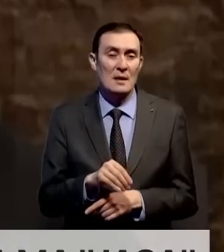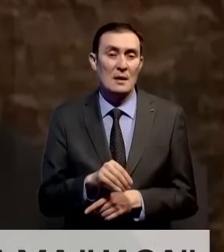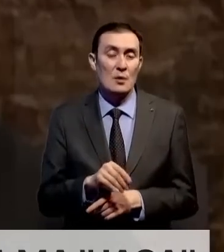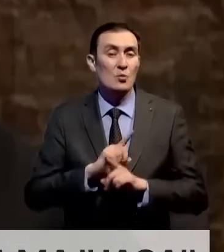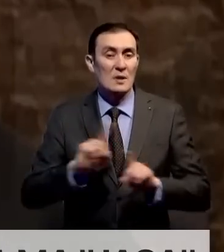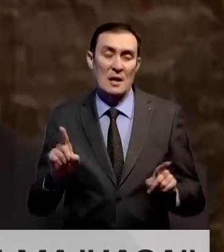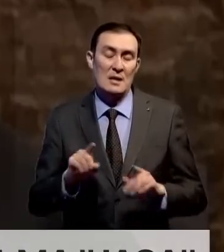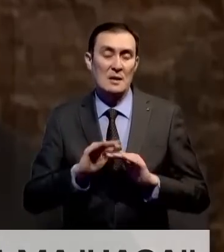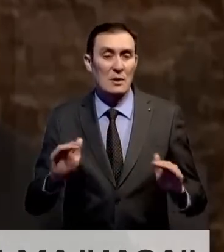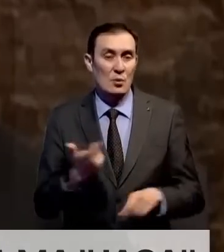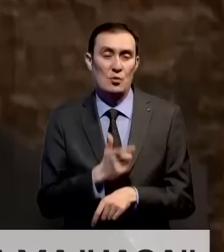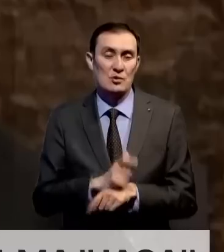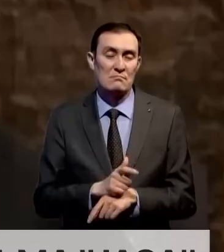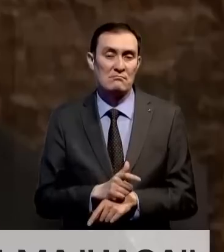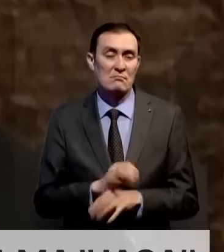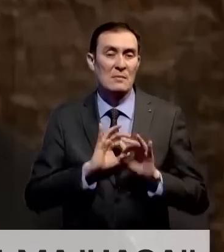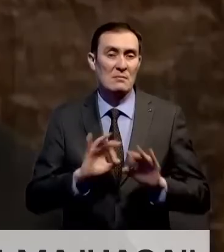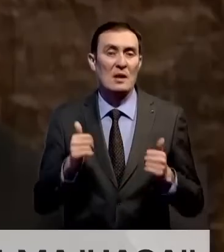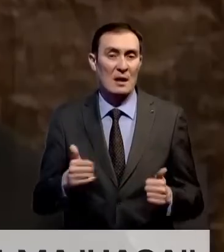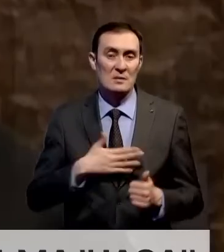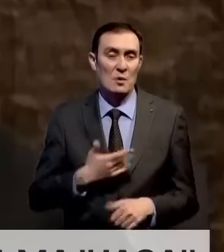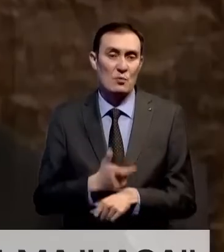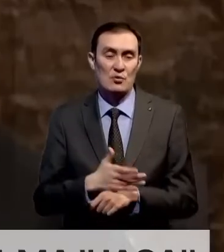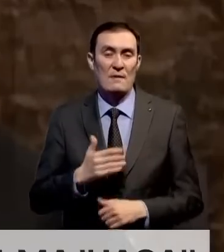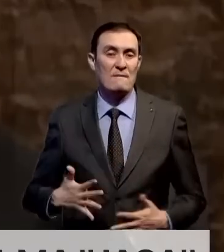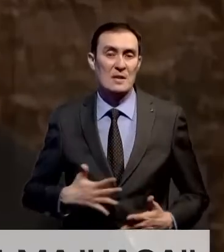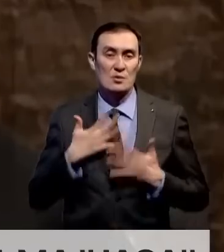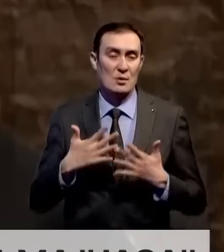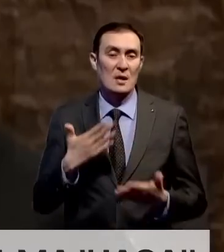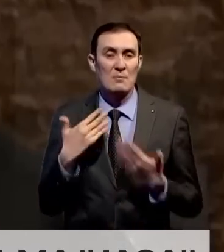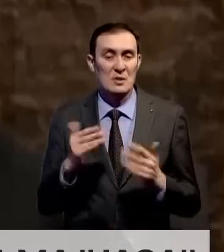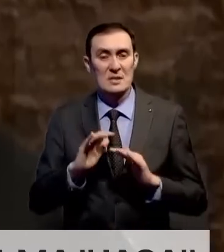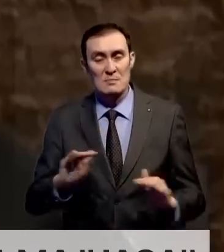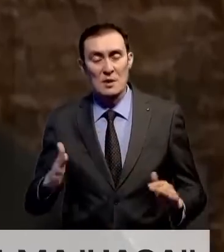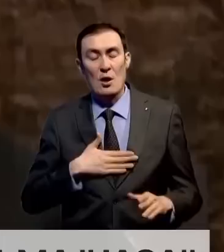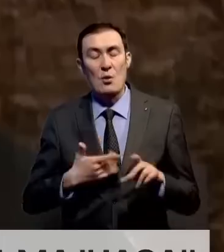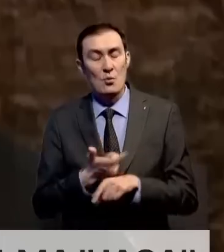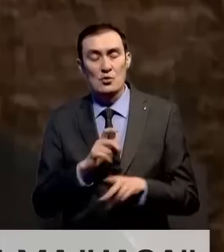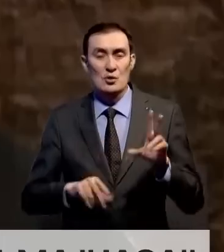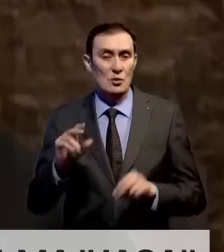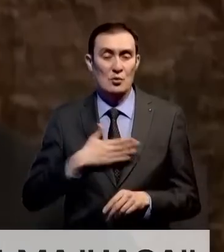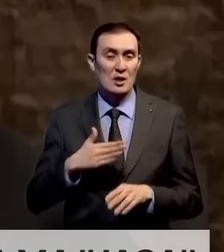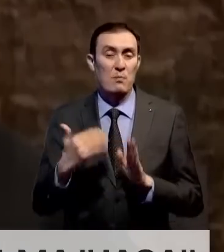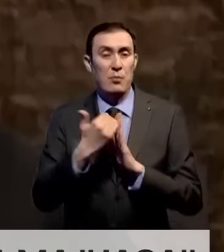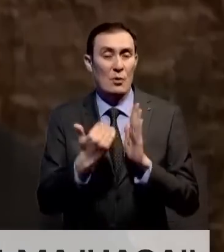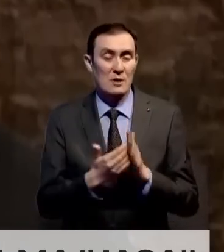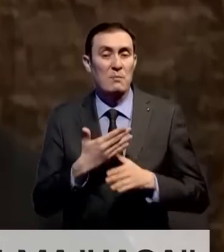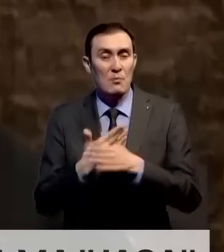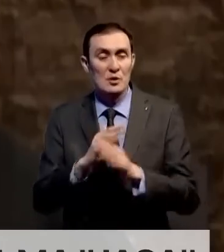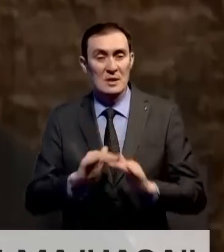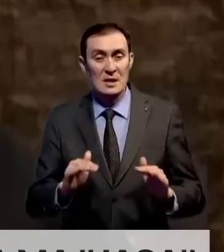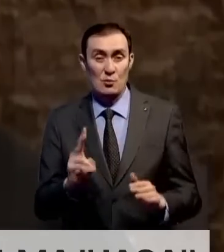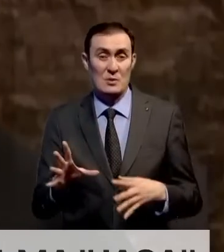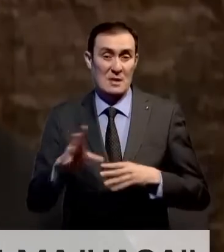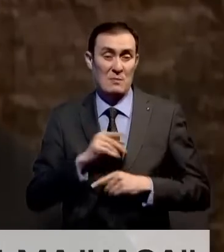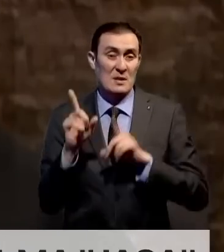они все очень классные. Я был в восторге от общения с детьми, и я очень надеюсь, что если наш проект поможет детям, которые с